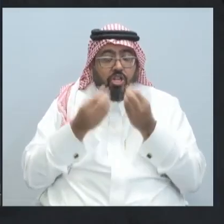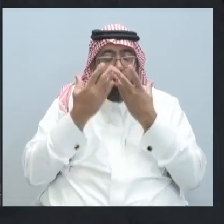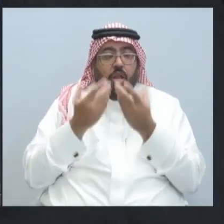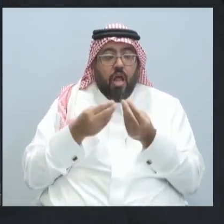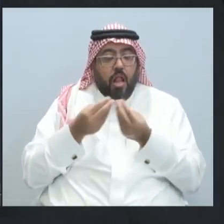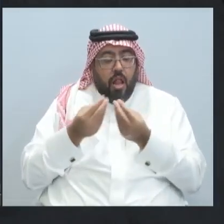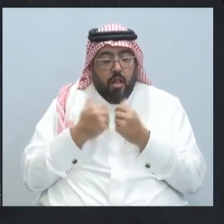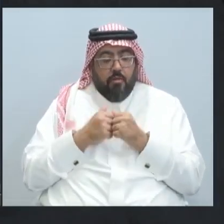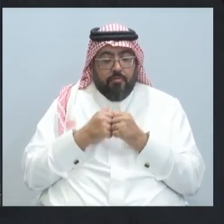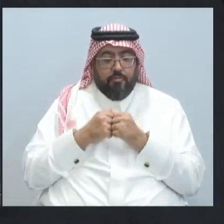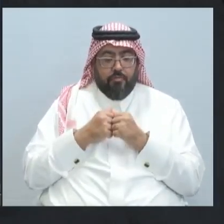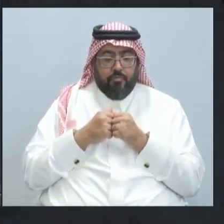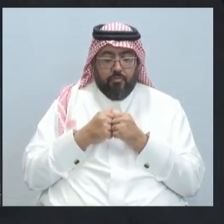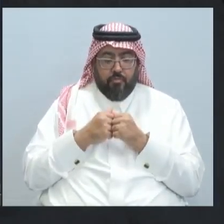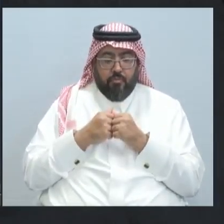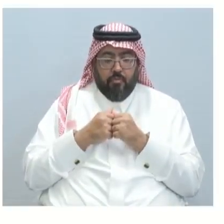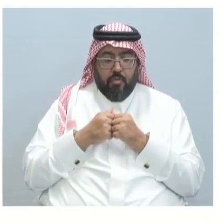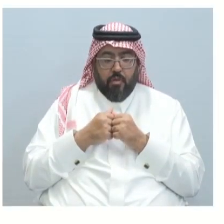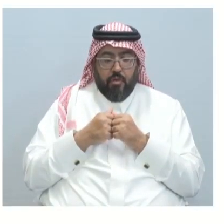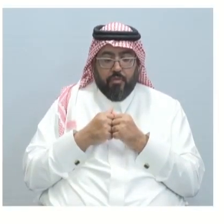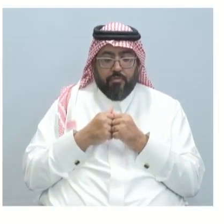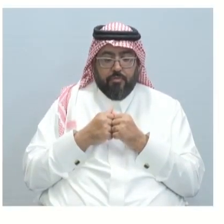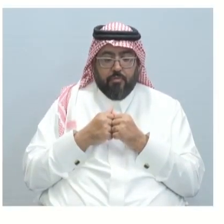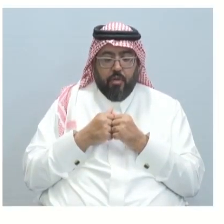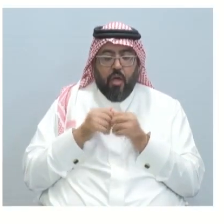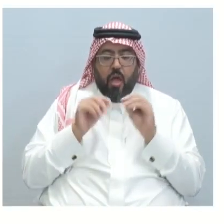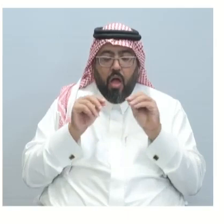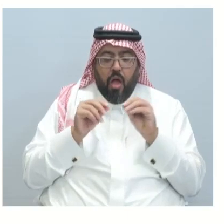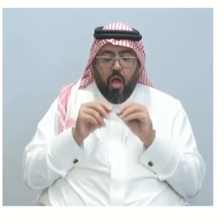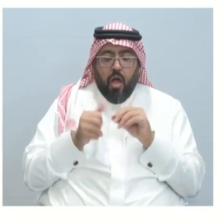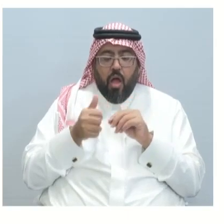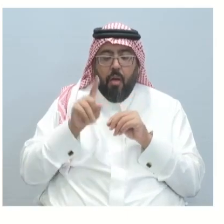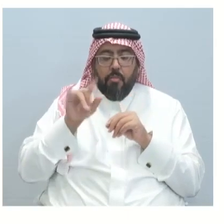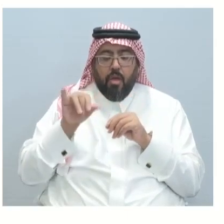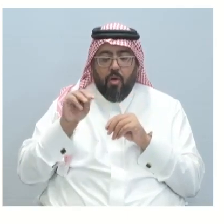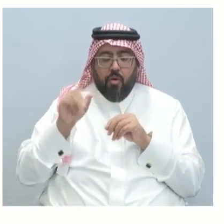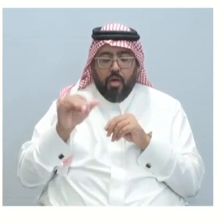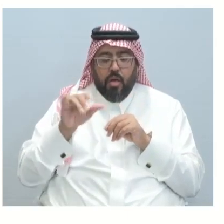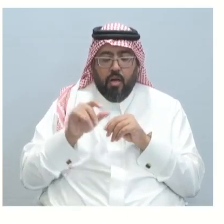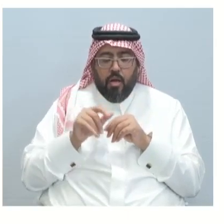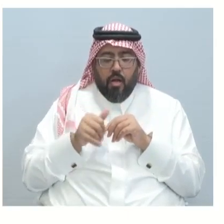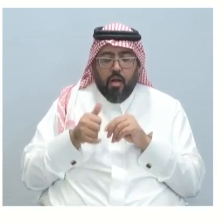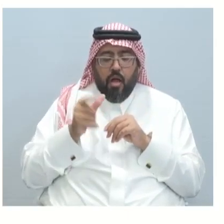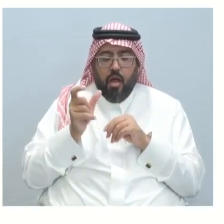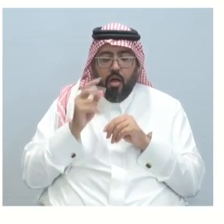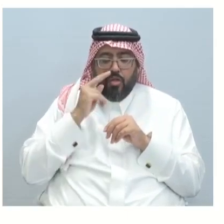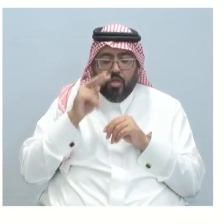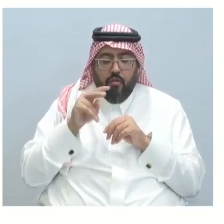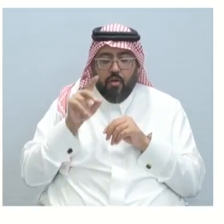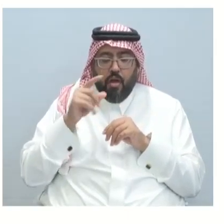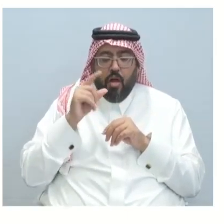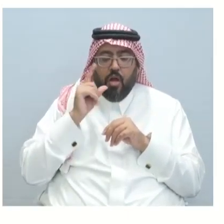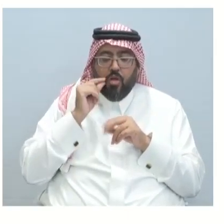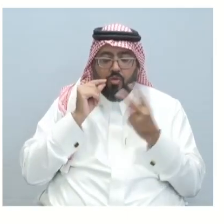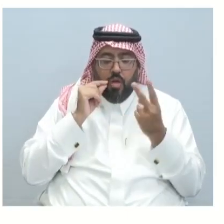احسانك لوالديك طريق الى الجنه ايضا روي عن ابي هريره رضي الله عنه انه ابصر رجلين